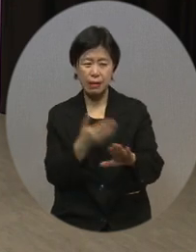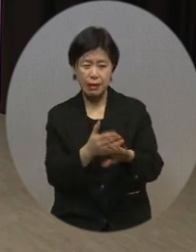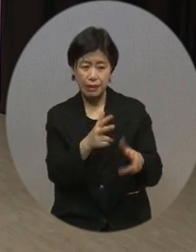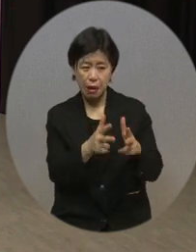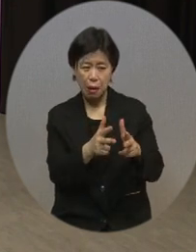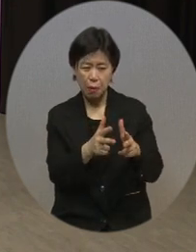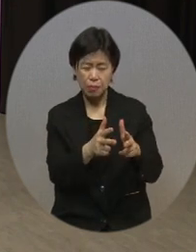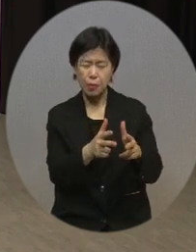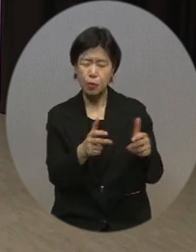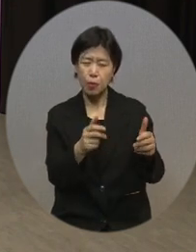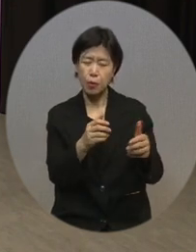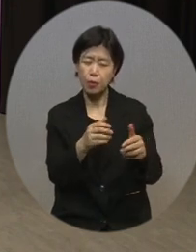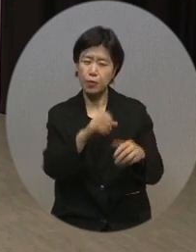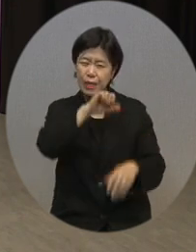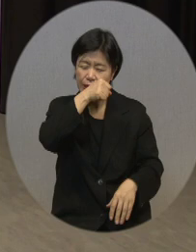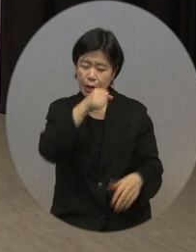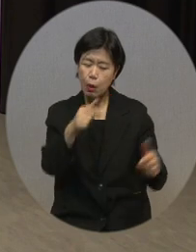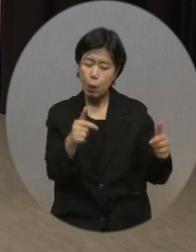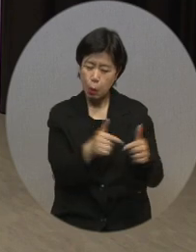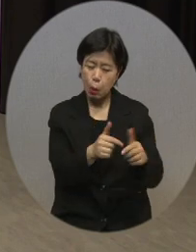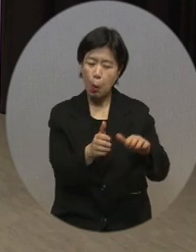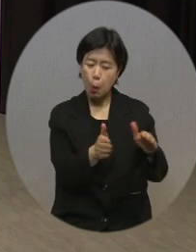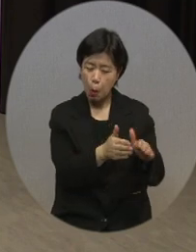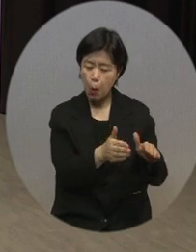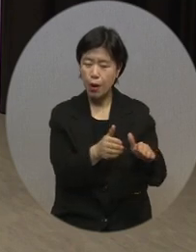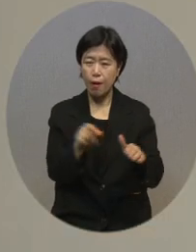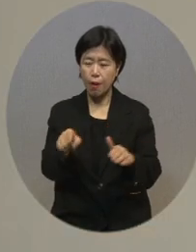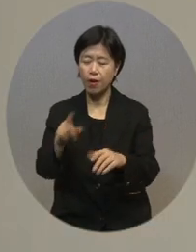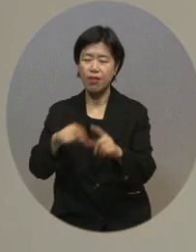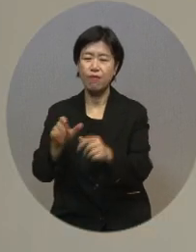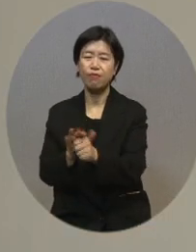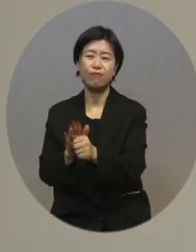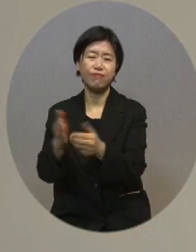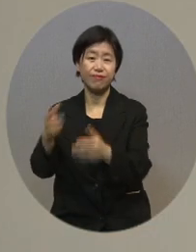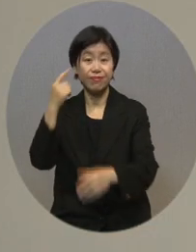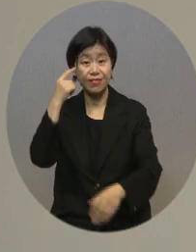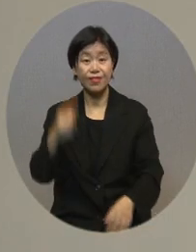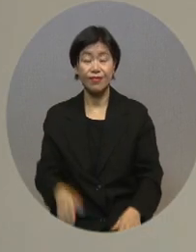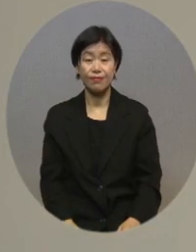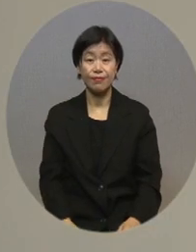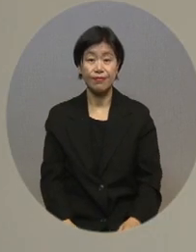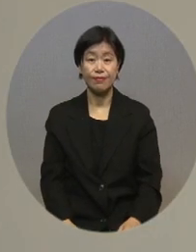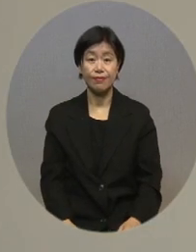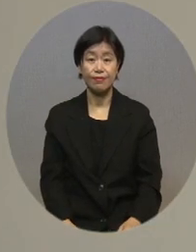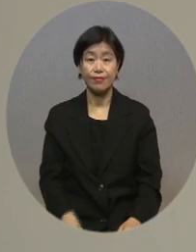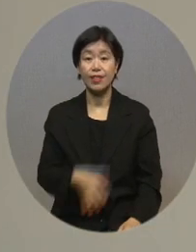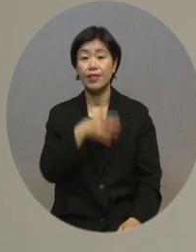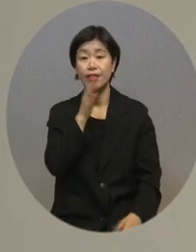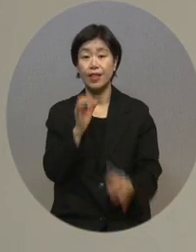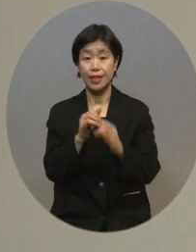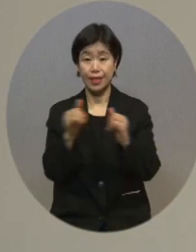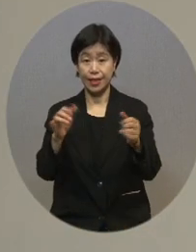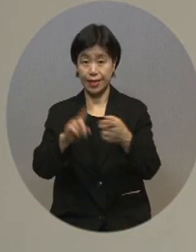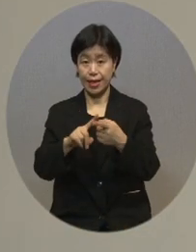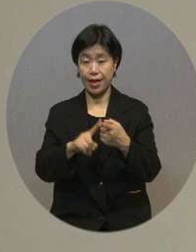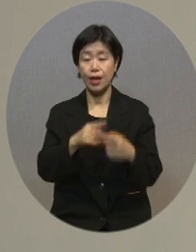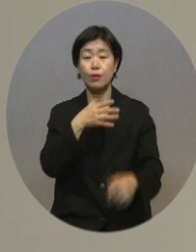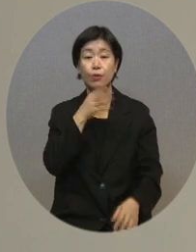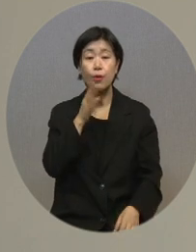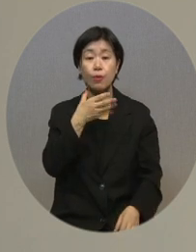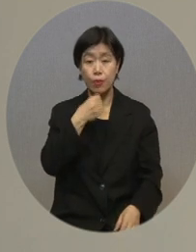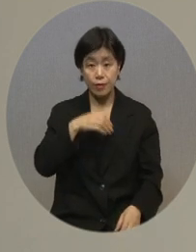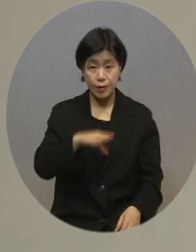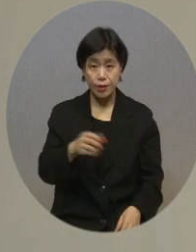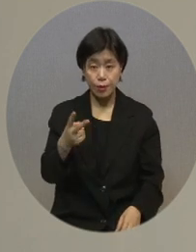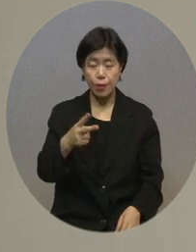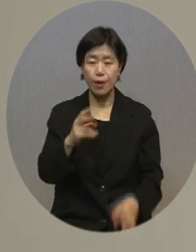부분은 확보해서 그렇게 가려고 하고 있습니다. 네. 예, 그래서 중구는 어르신에 대한 노인 복지와 또 아이들에